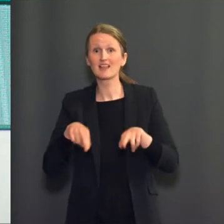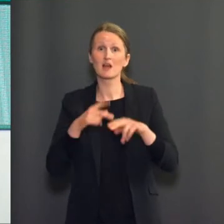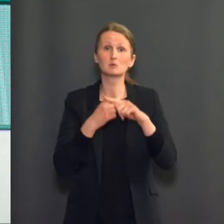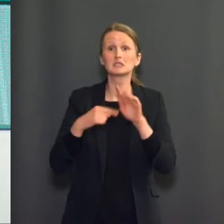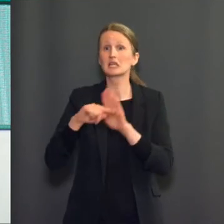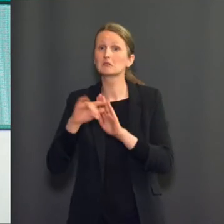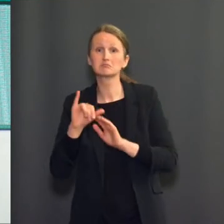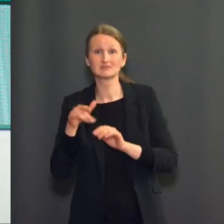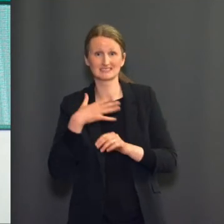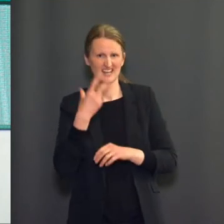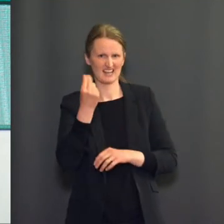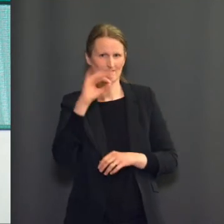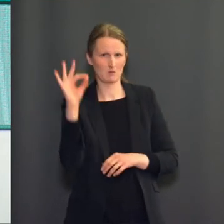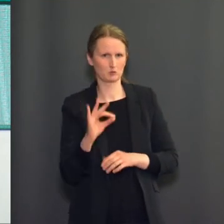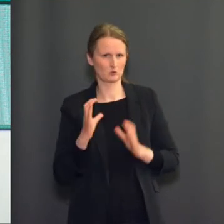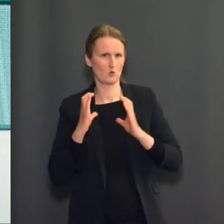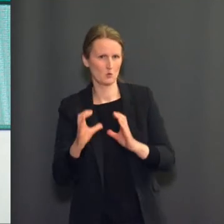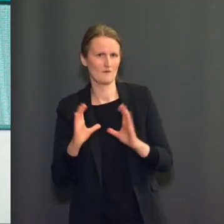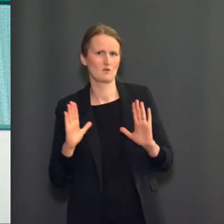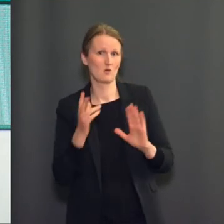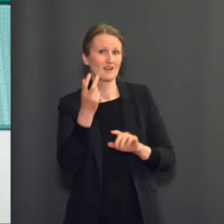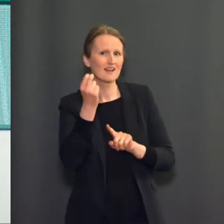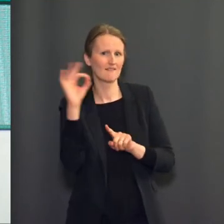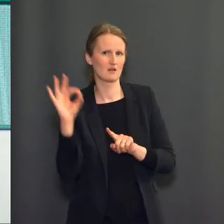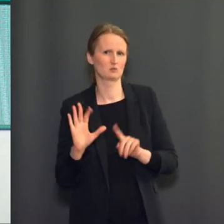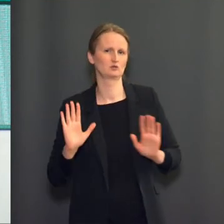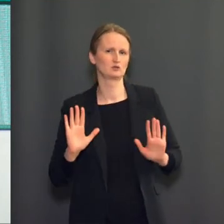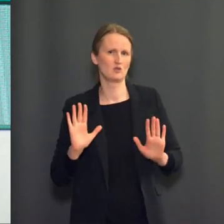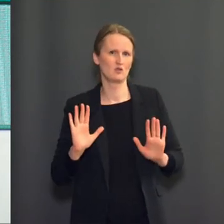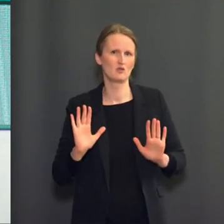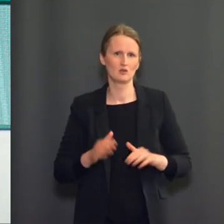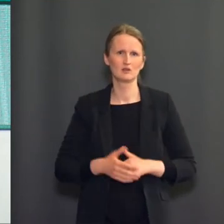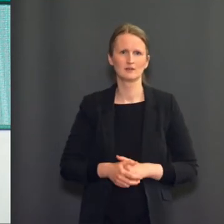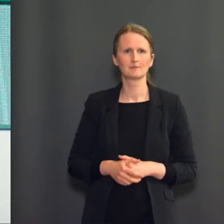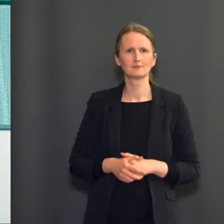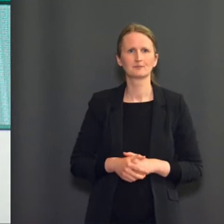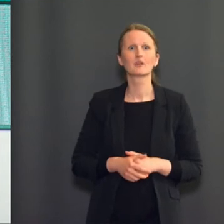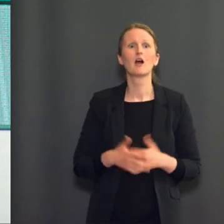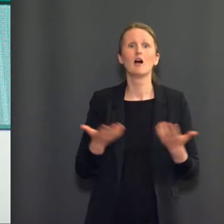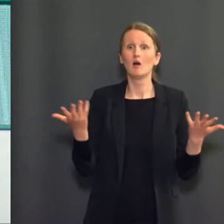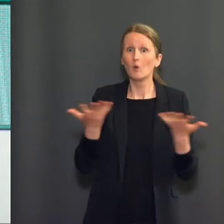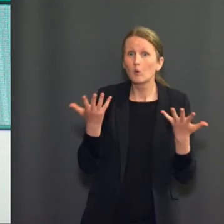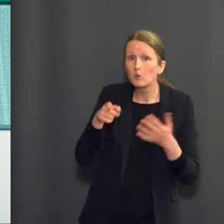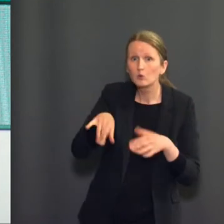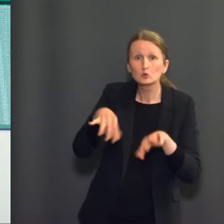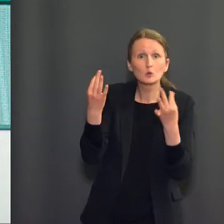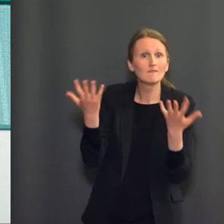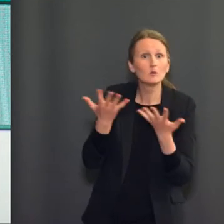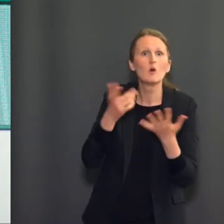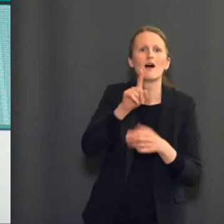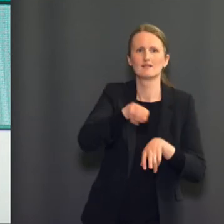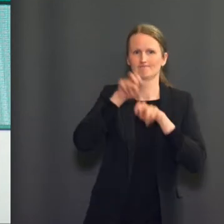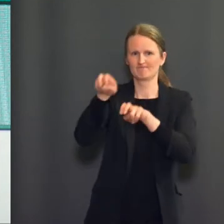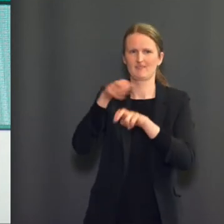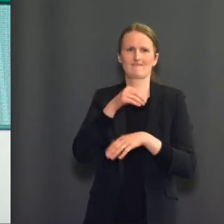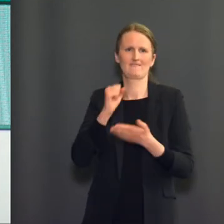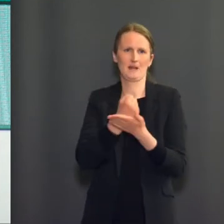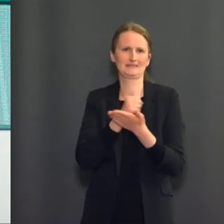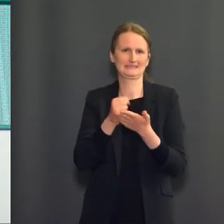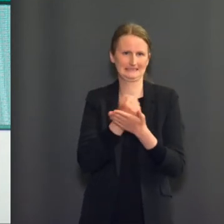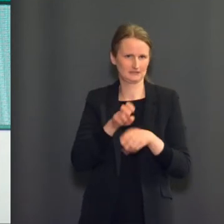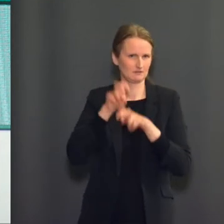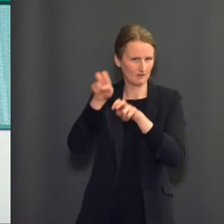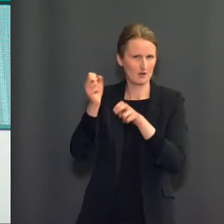ont débuté afin que celles-ci soient livrées rapidement et graduellement. Pour les personnes qui bénéficient d'un